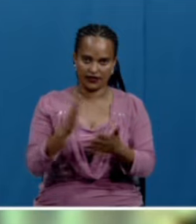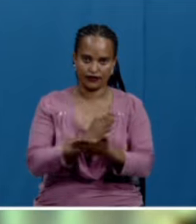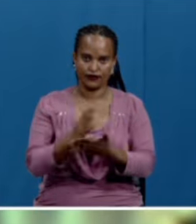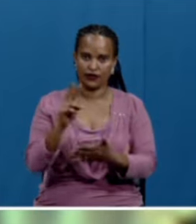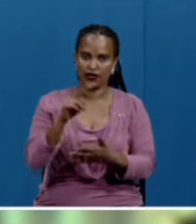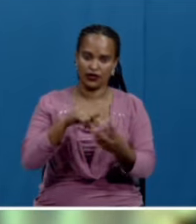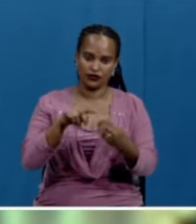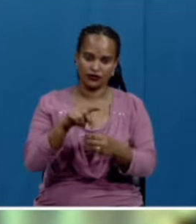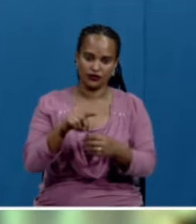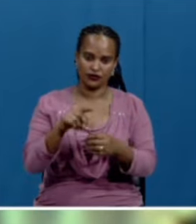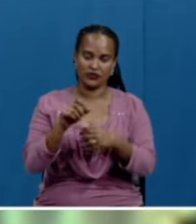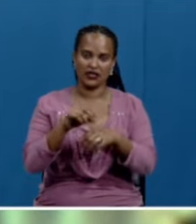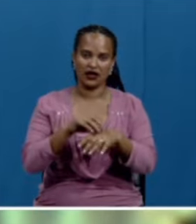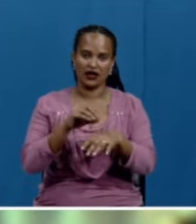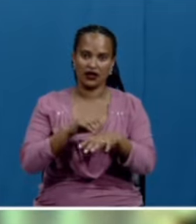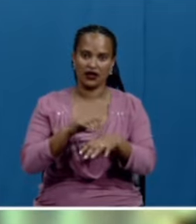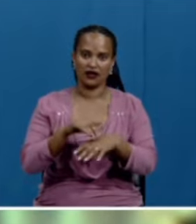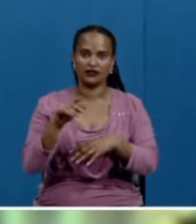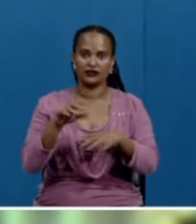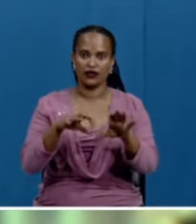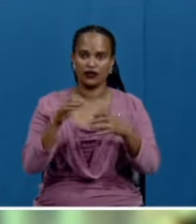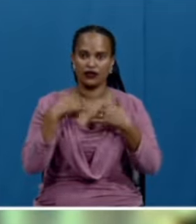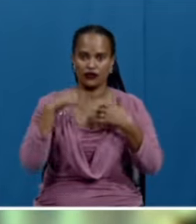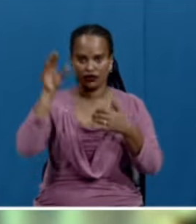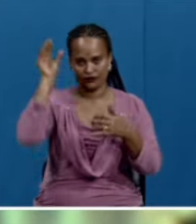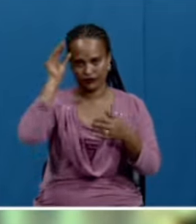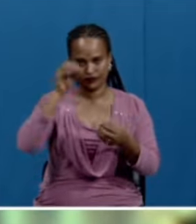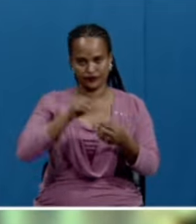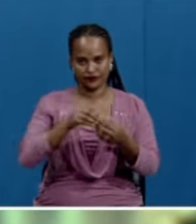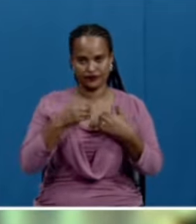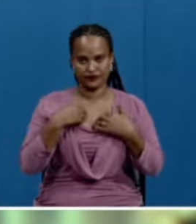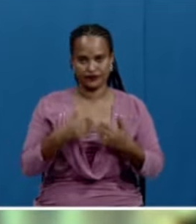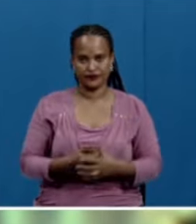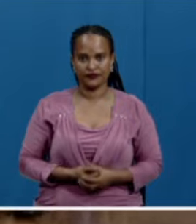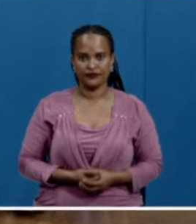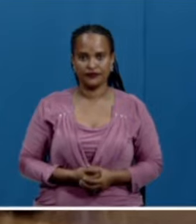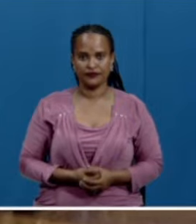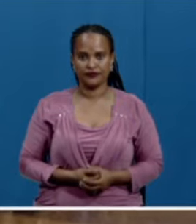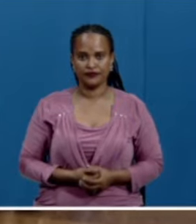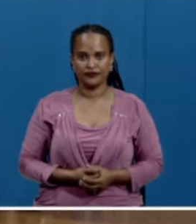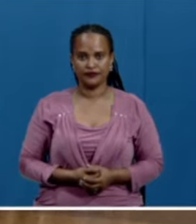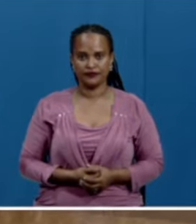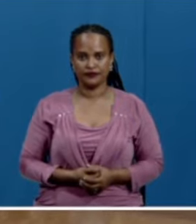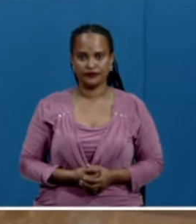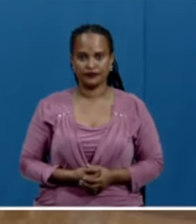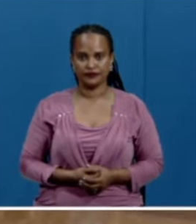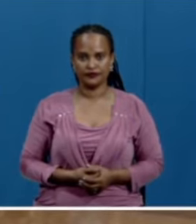ዙር ቅነ ምንቕናቕ ኢንዱስትሪ ትግራይ ኣሳሊጡ ኣሎ። ኣብቶም ረዳ ተወሳኺ እዩ ዘሎ።